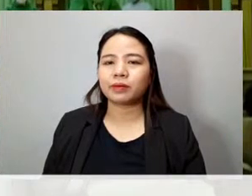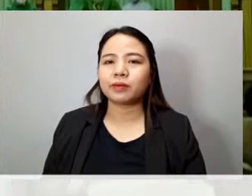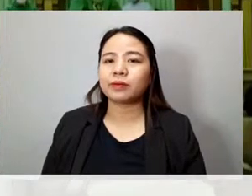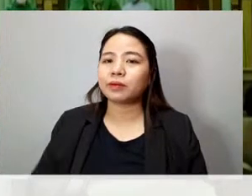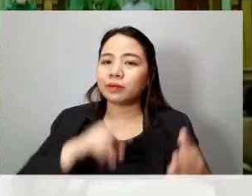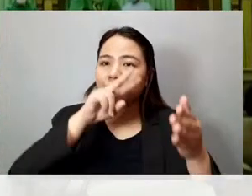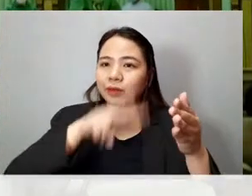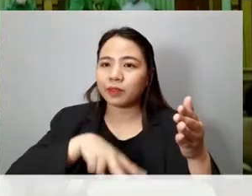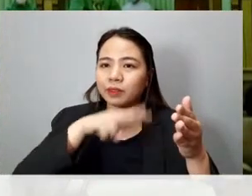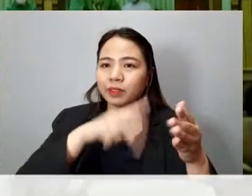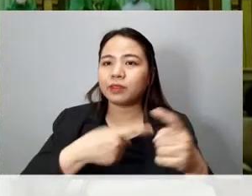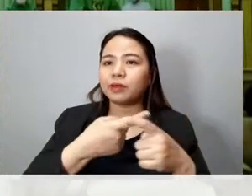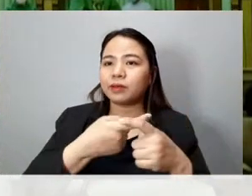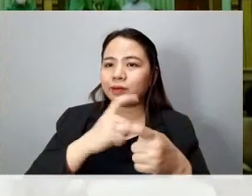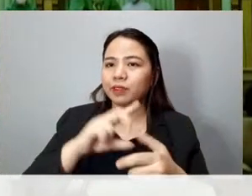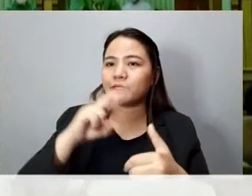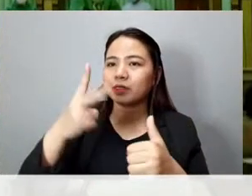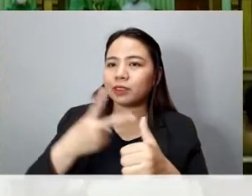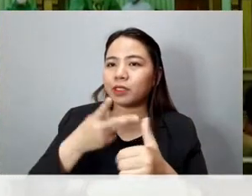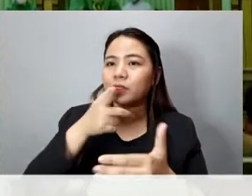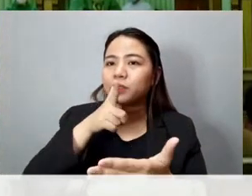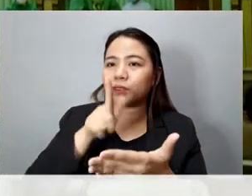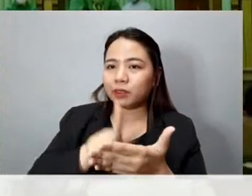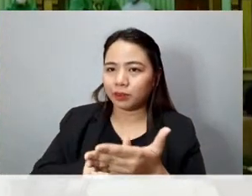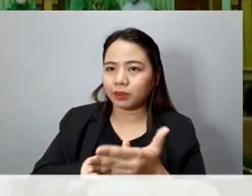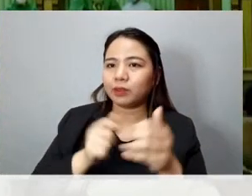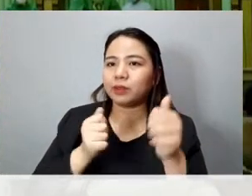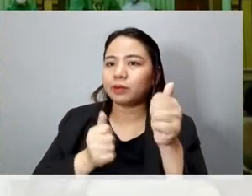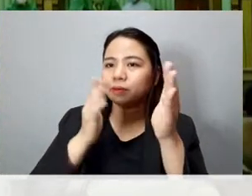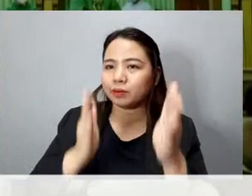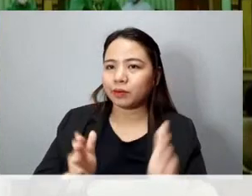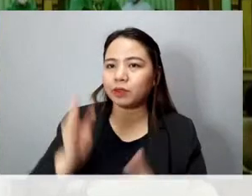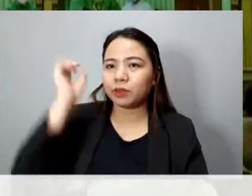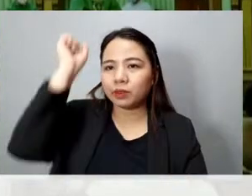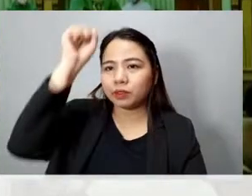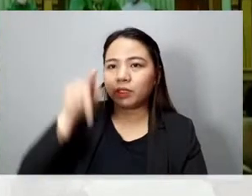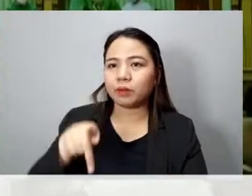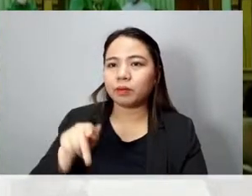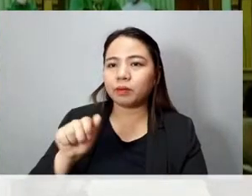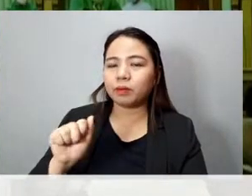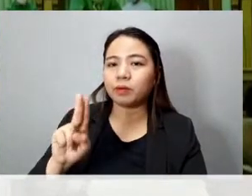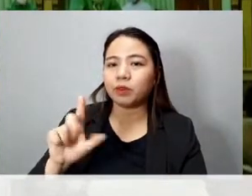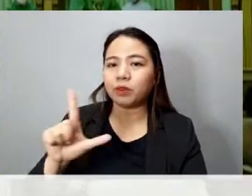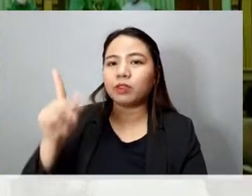Pagbasa mula sa ikalawang sulat ni Apostol San Pablo sa mga